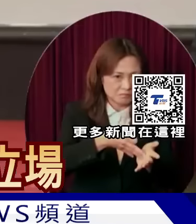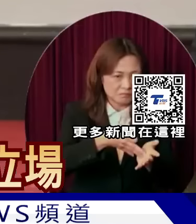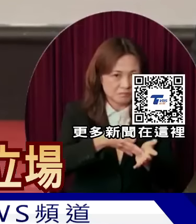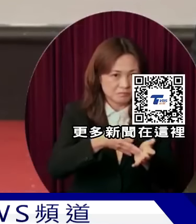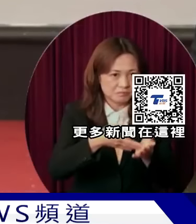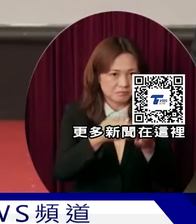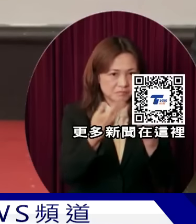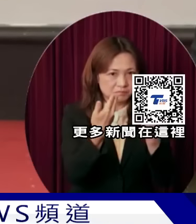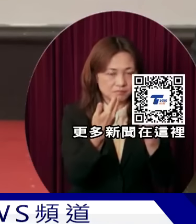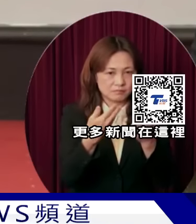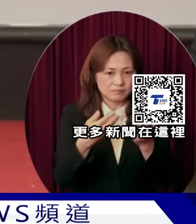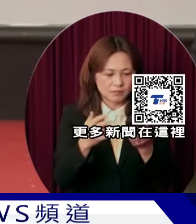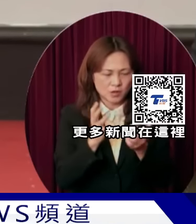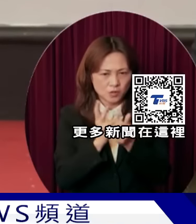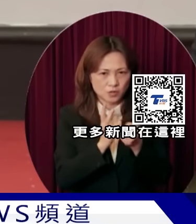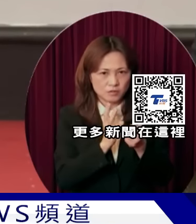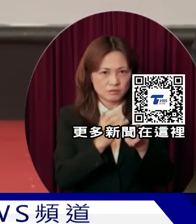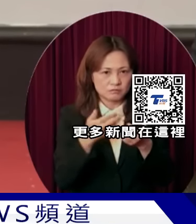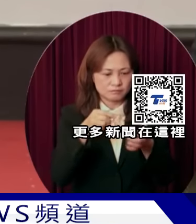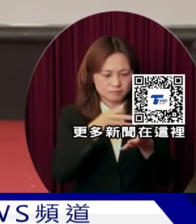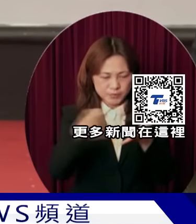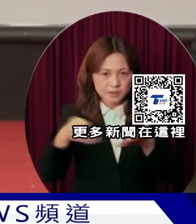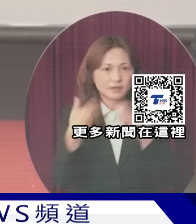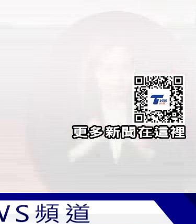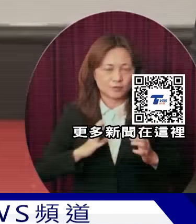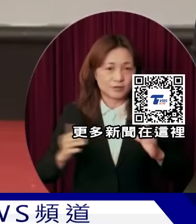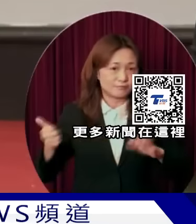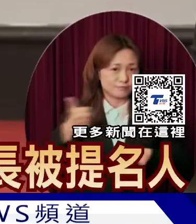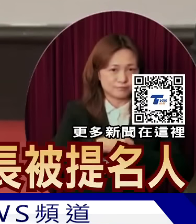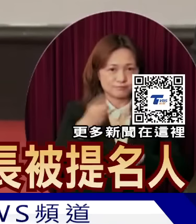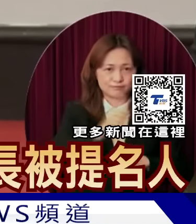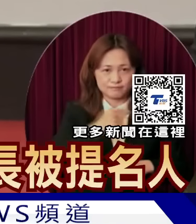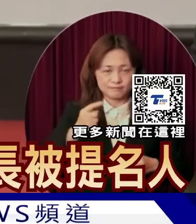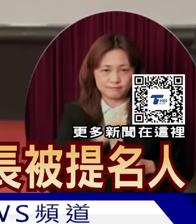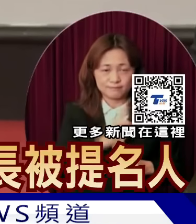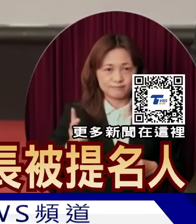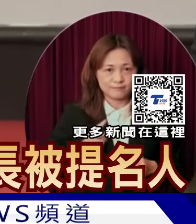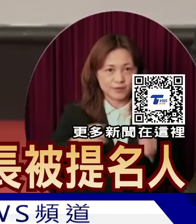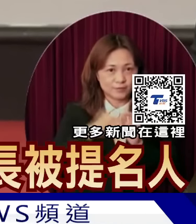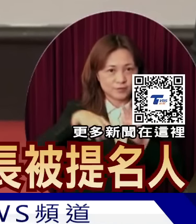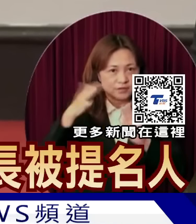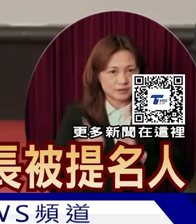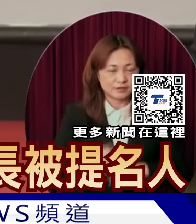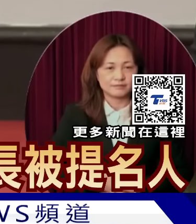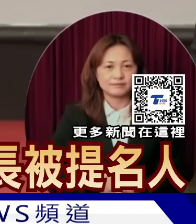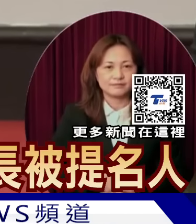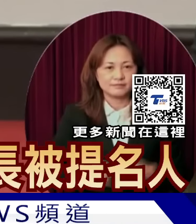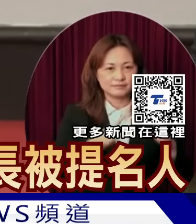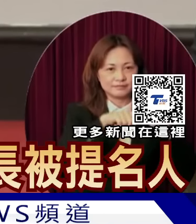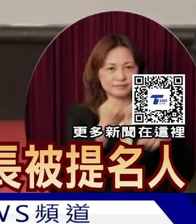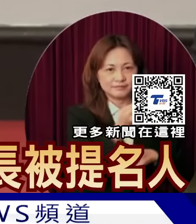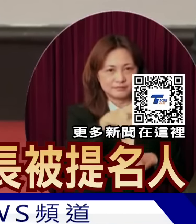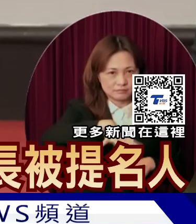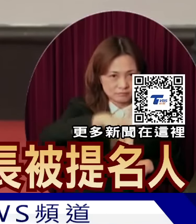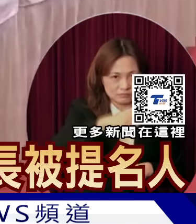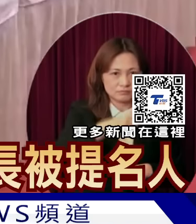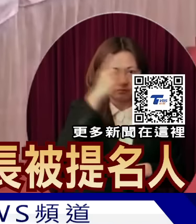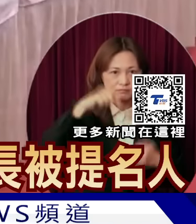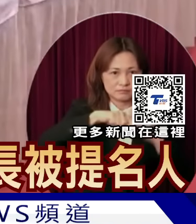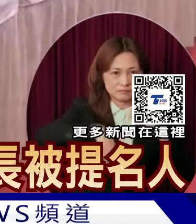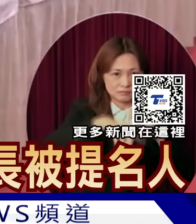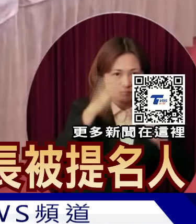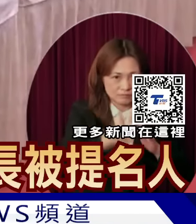场让总统何泽提名，张文珍女士是首位女性司法院院